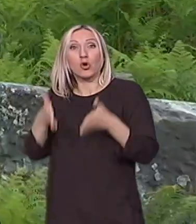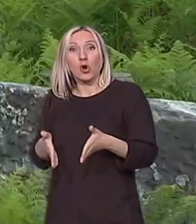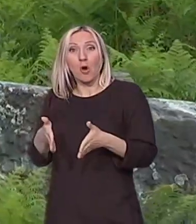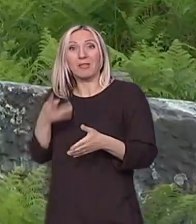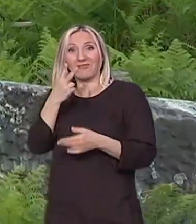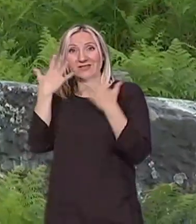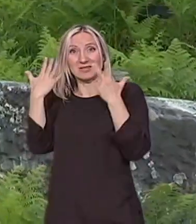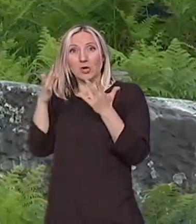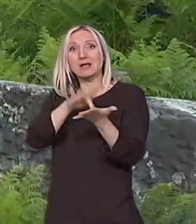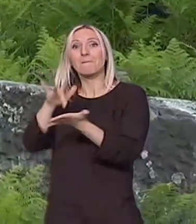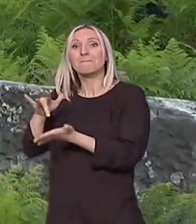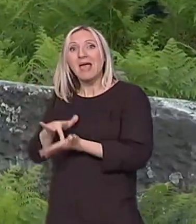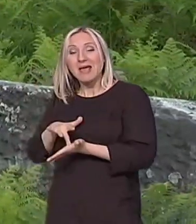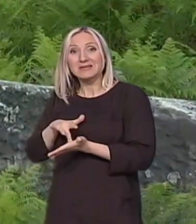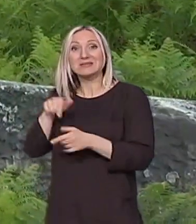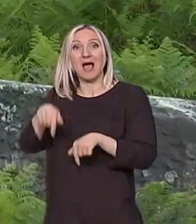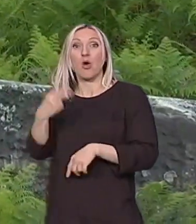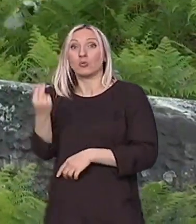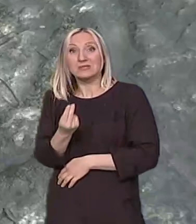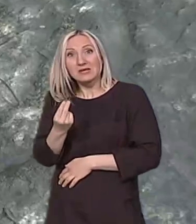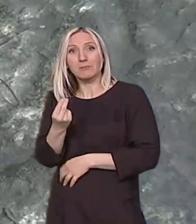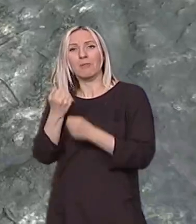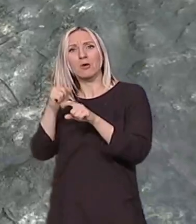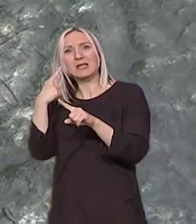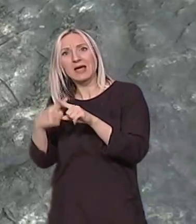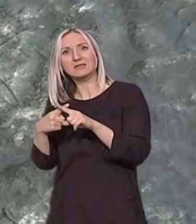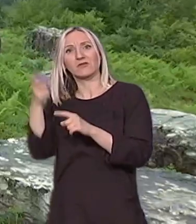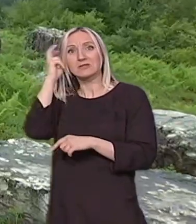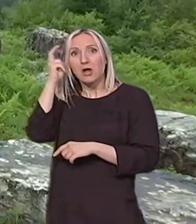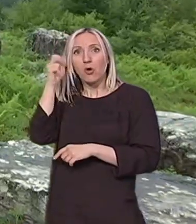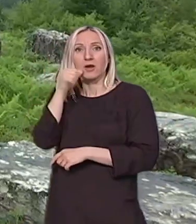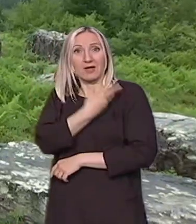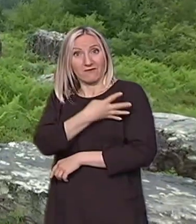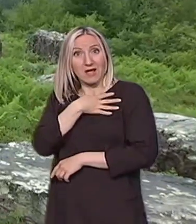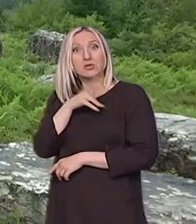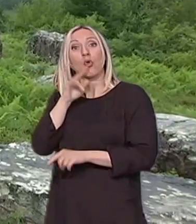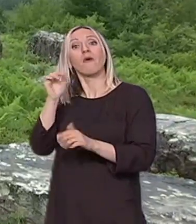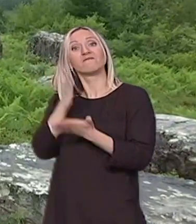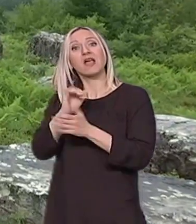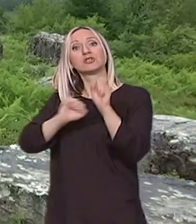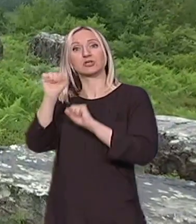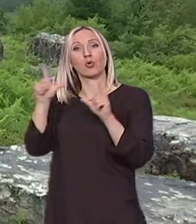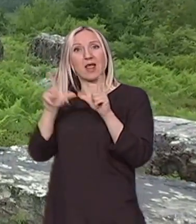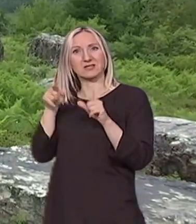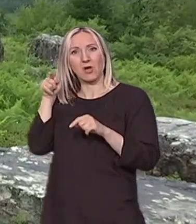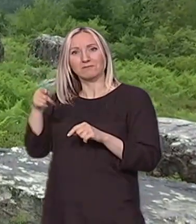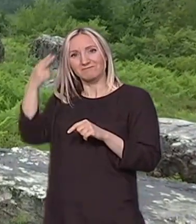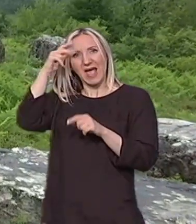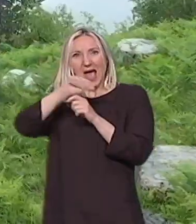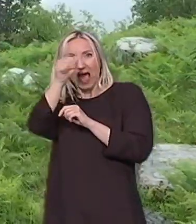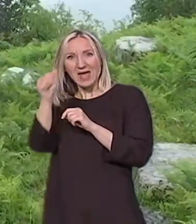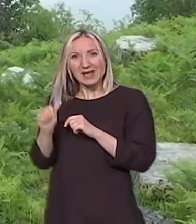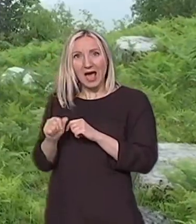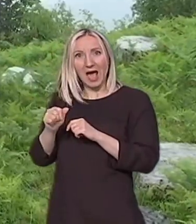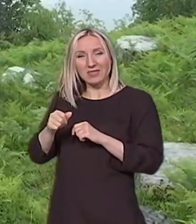28 lokacija u Srbiji, Bosni i Hercegovini, Crnoj Gori i Hrvatskoj, koju je zaštitio UNESCO. Arkade, mačevi i štitovi, uklesani